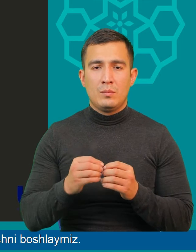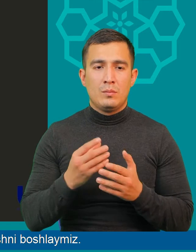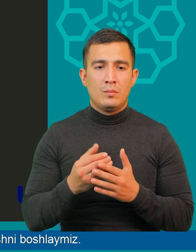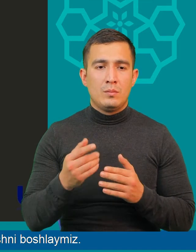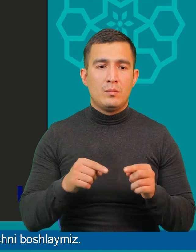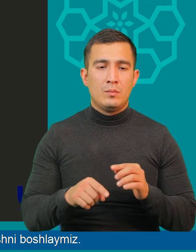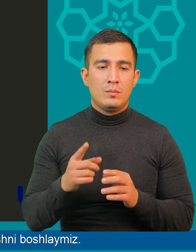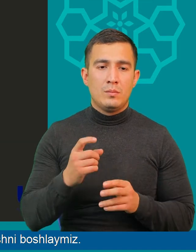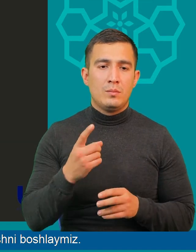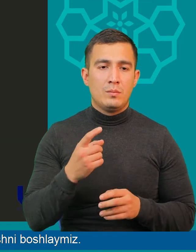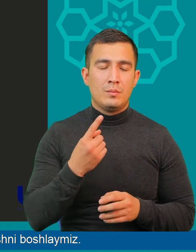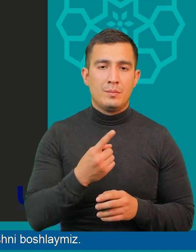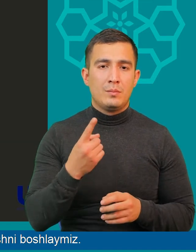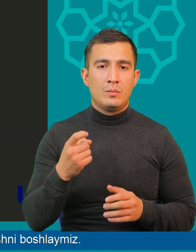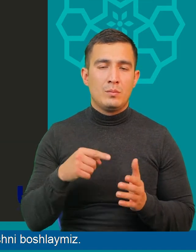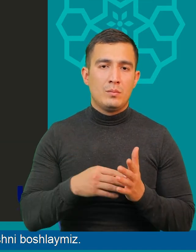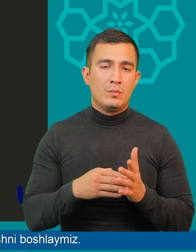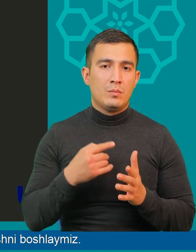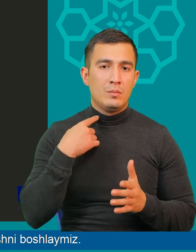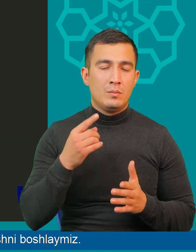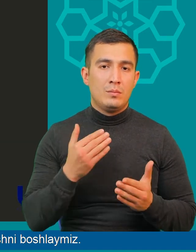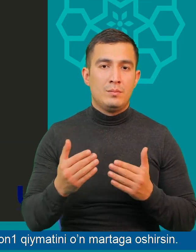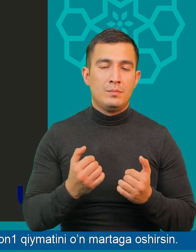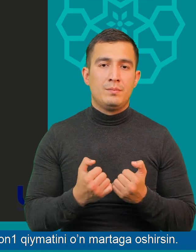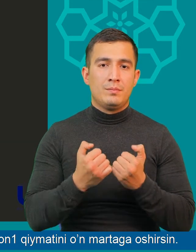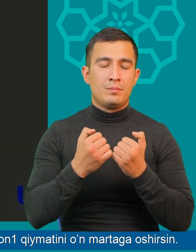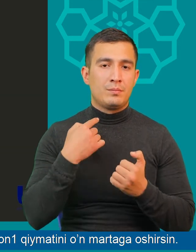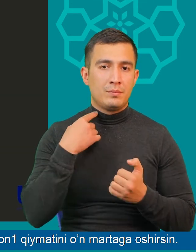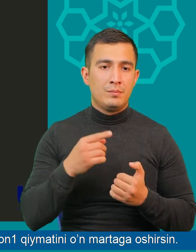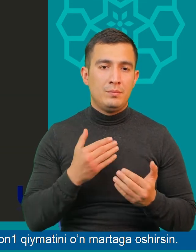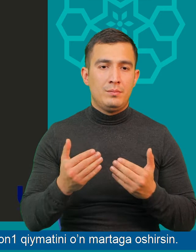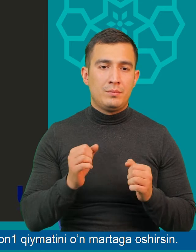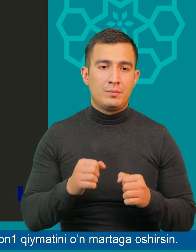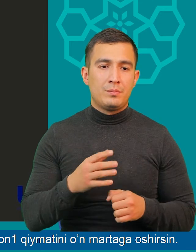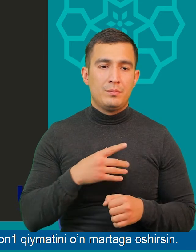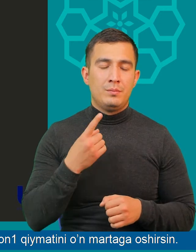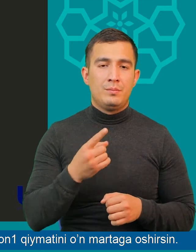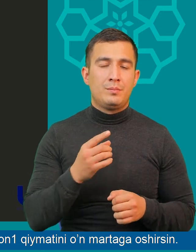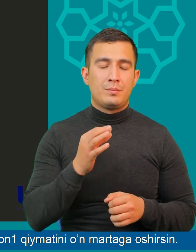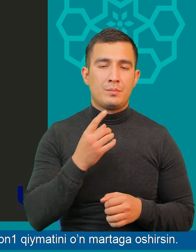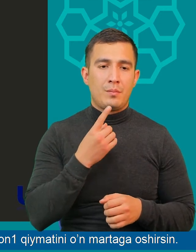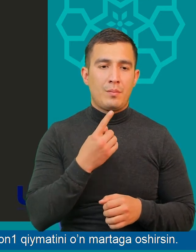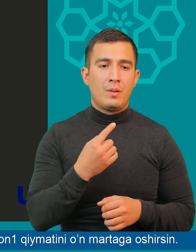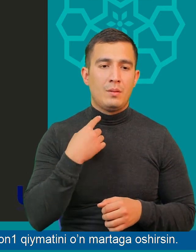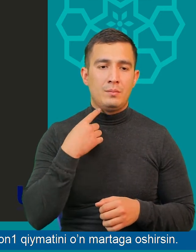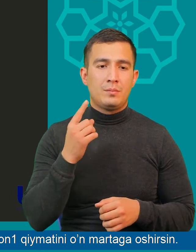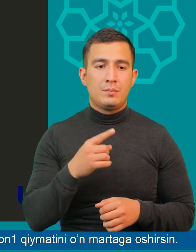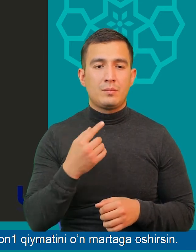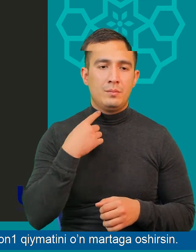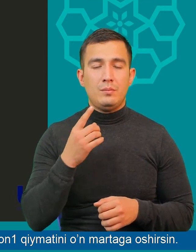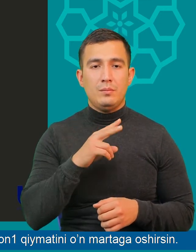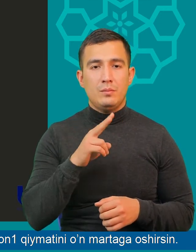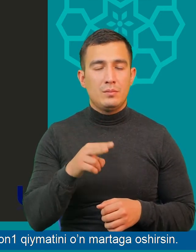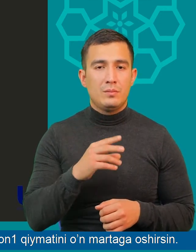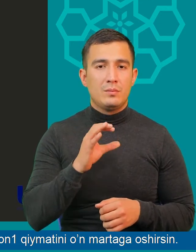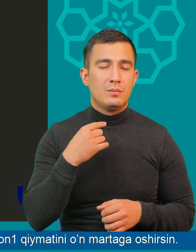ham o'zgartiramiz. Endi sonlarni taqqoslashni boshlaymiz. Agar son 1 katta bo'lsa, son 2 dan. Agar son 1 son 2